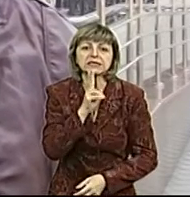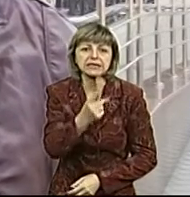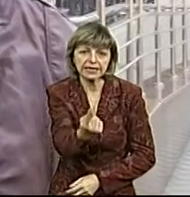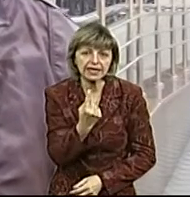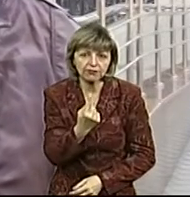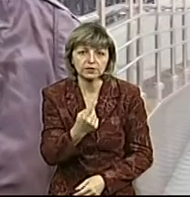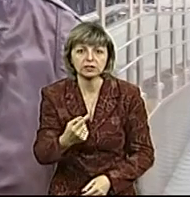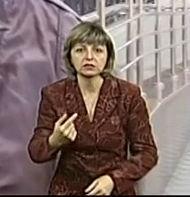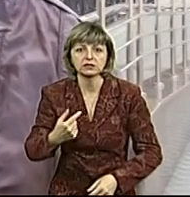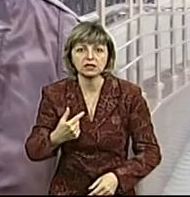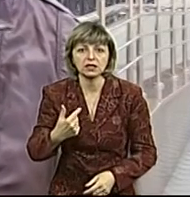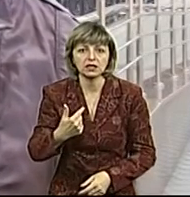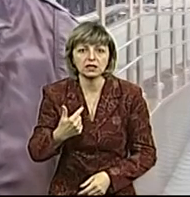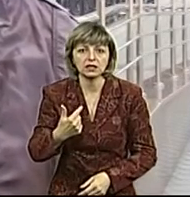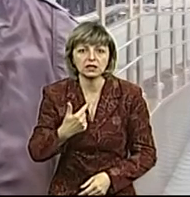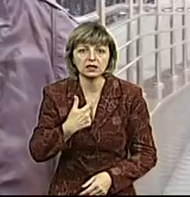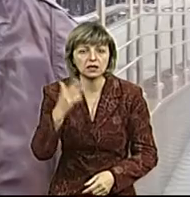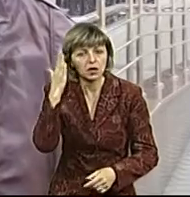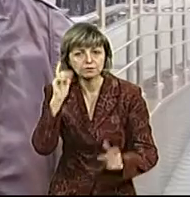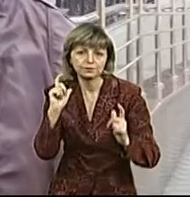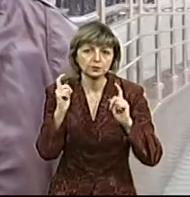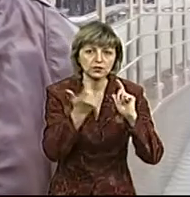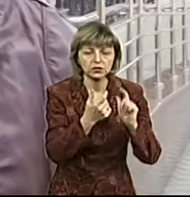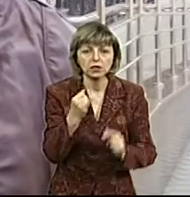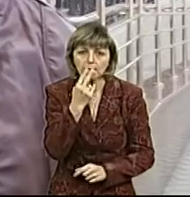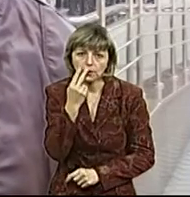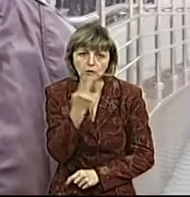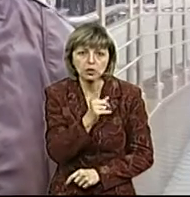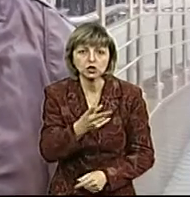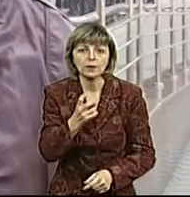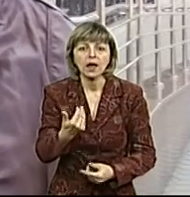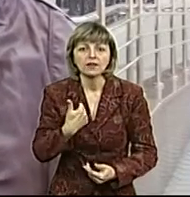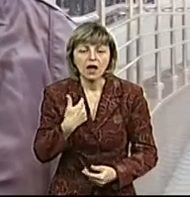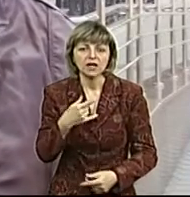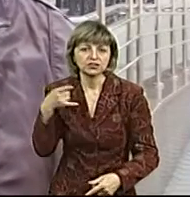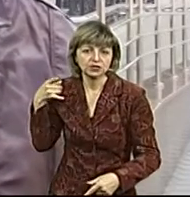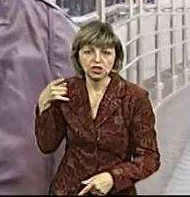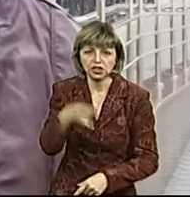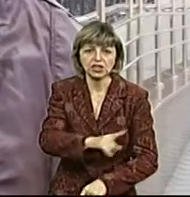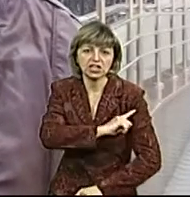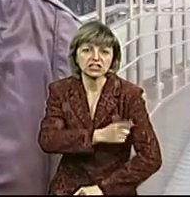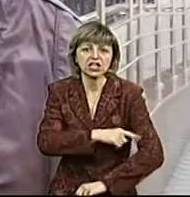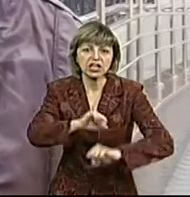я інтуїтивно повернулася назад і побачила, що на нас їде з